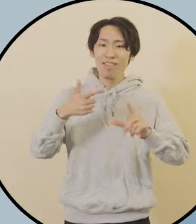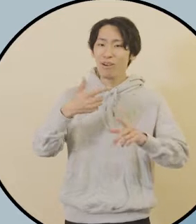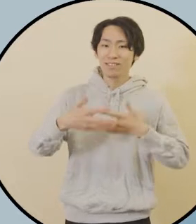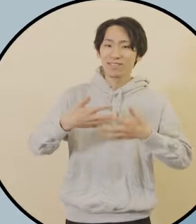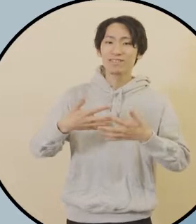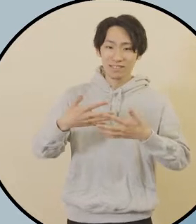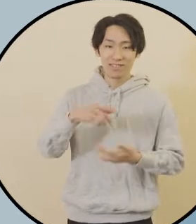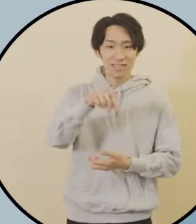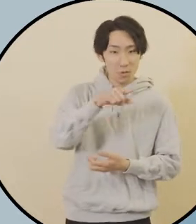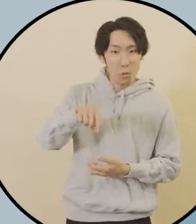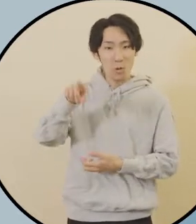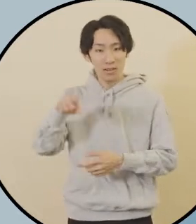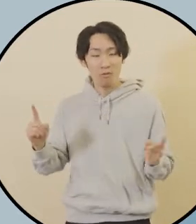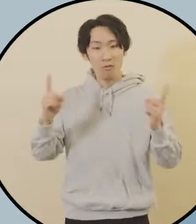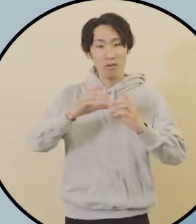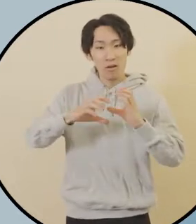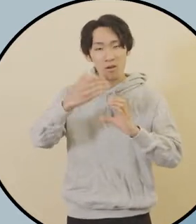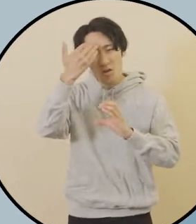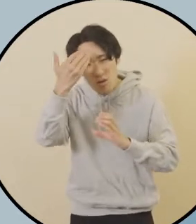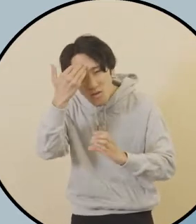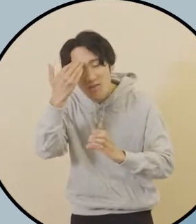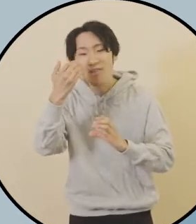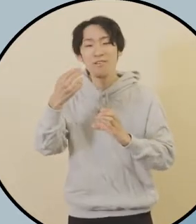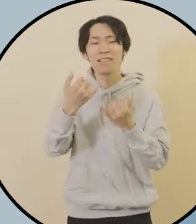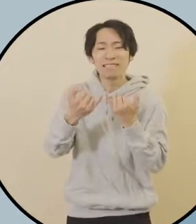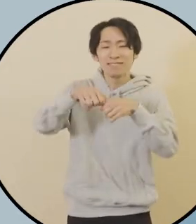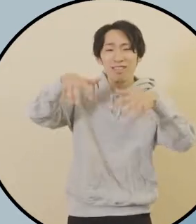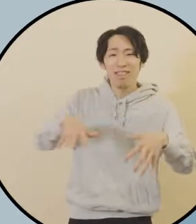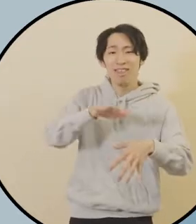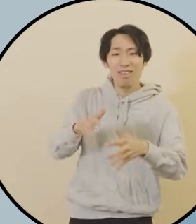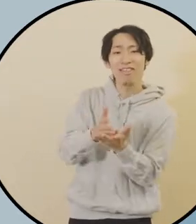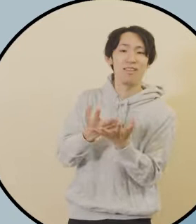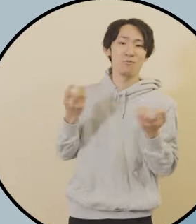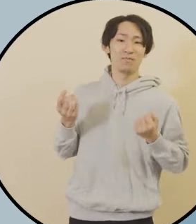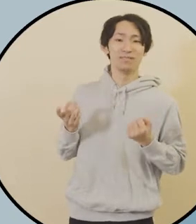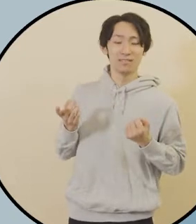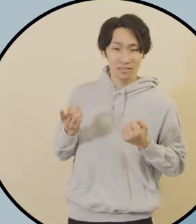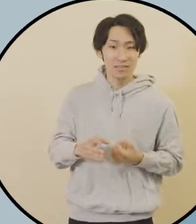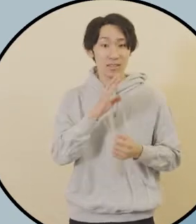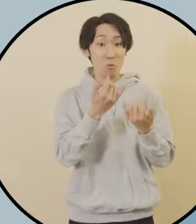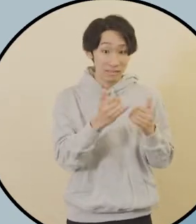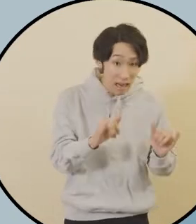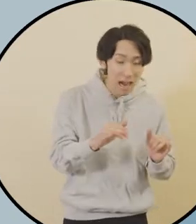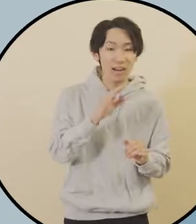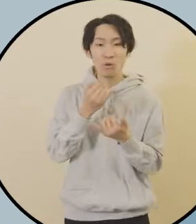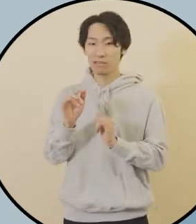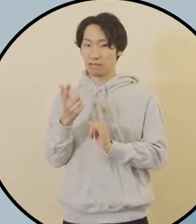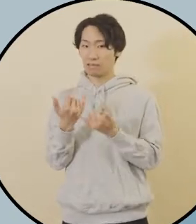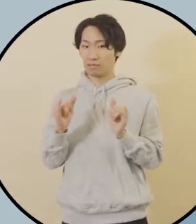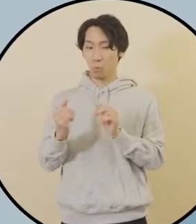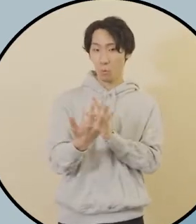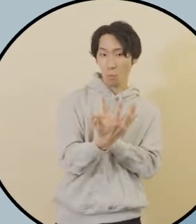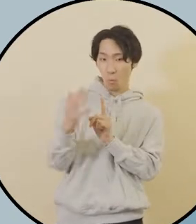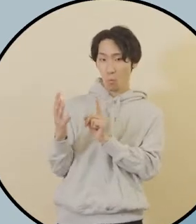コミュニケーションの上で生じる問題というかがそういう話なので必ずこう惑い者の方と分者